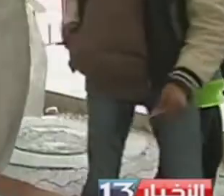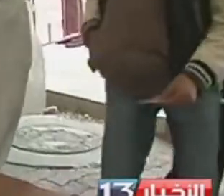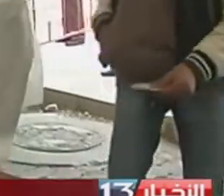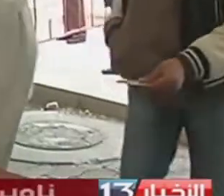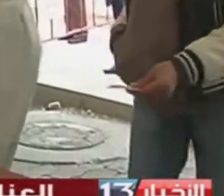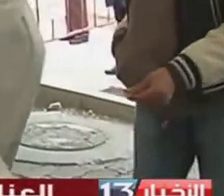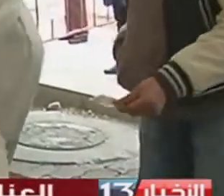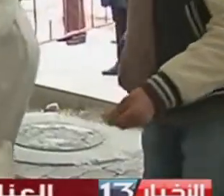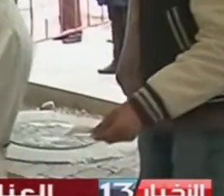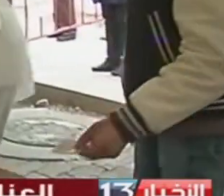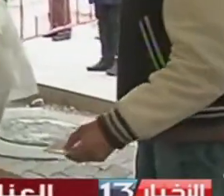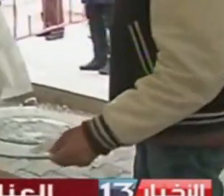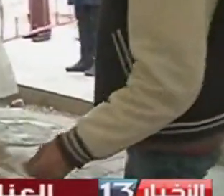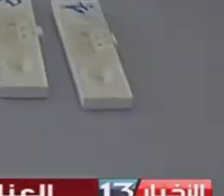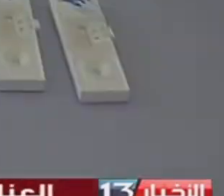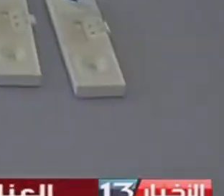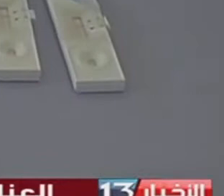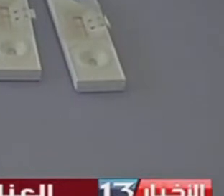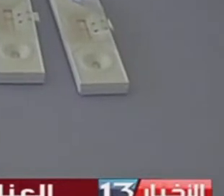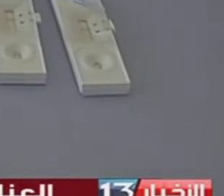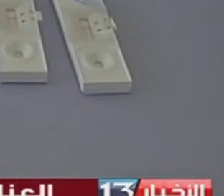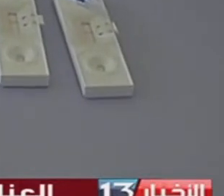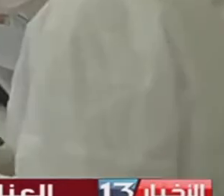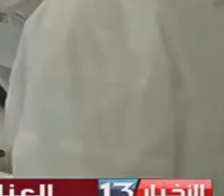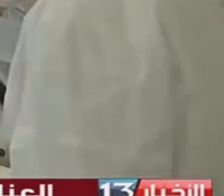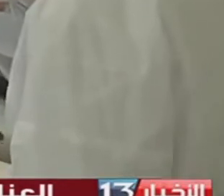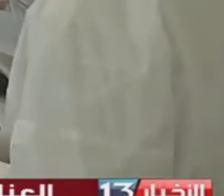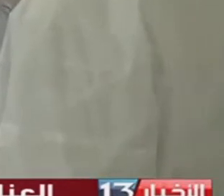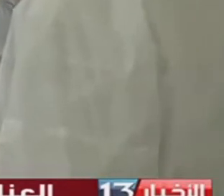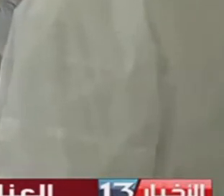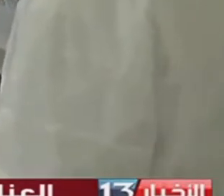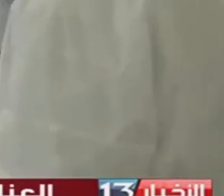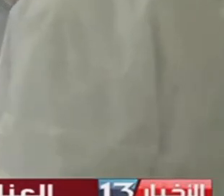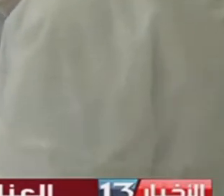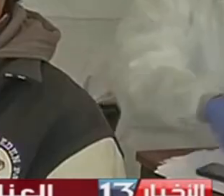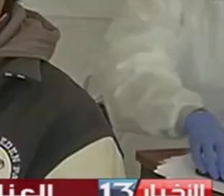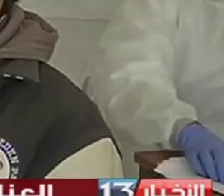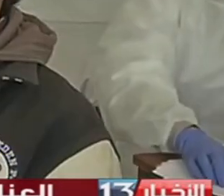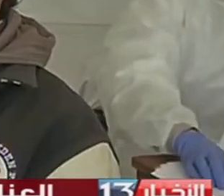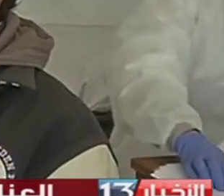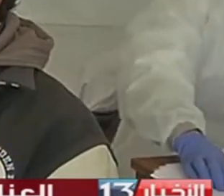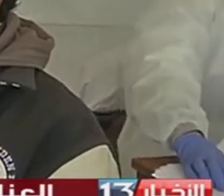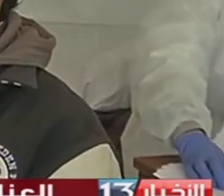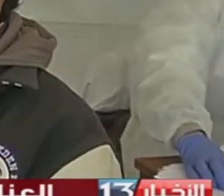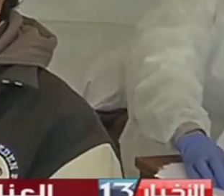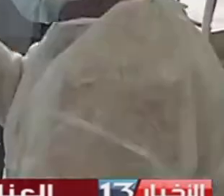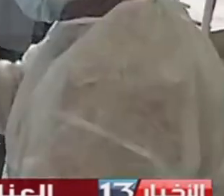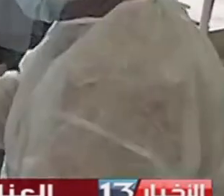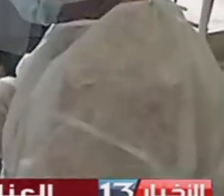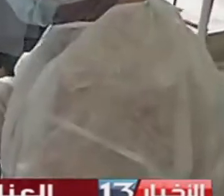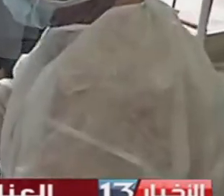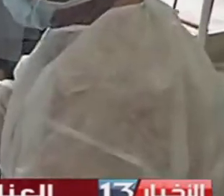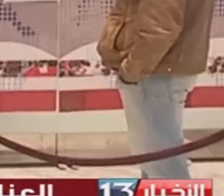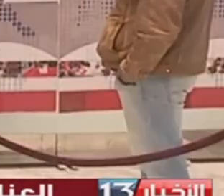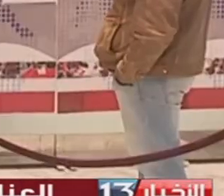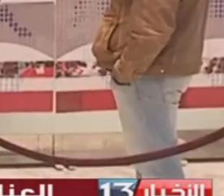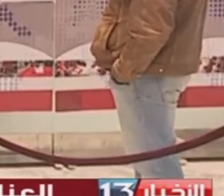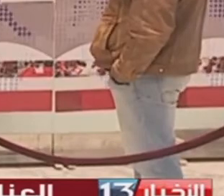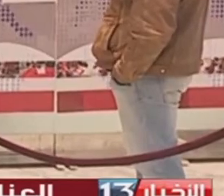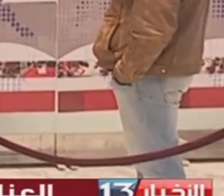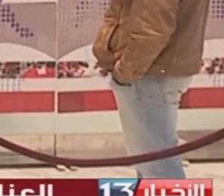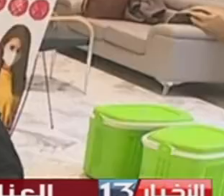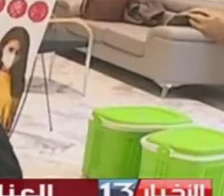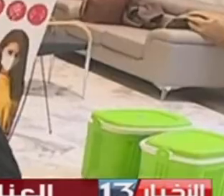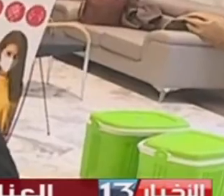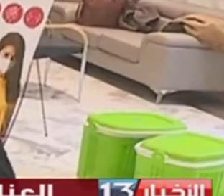تسجيل 62 وفاة جديدة بفيروس كورونا وارتفاع في أعداد المصابين، والمدير الجهوي للصحة بتونس